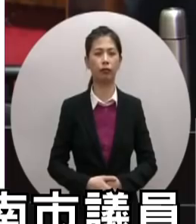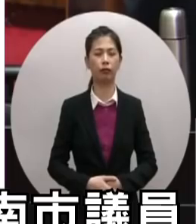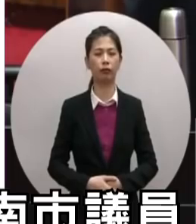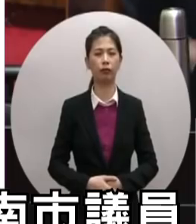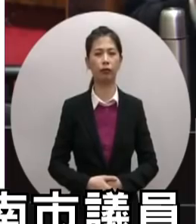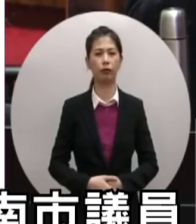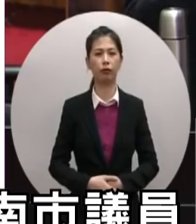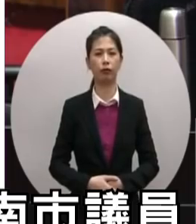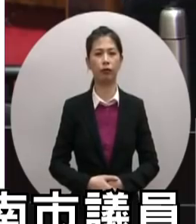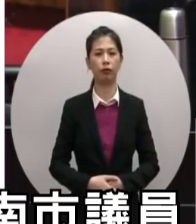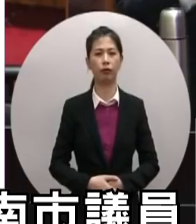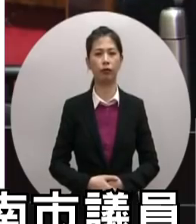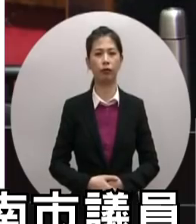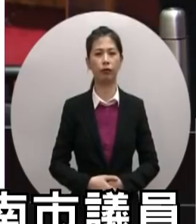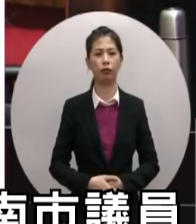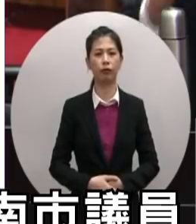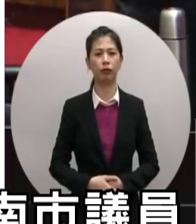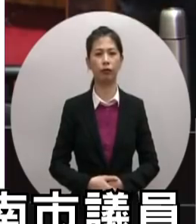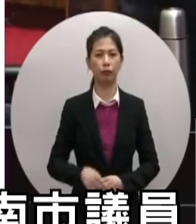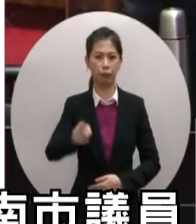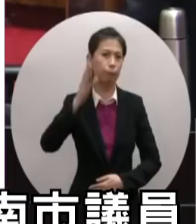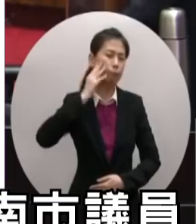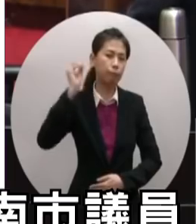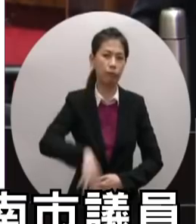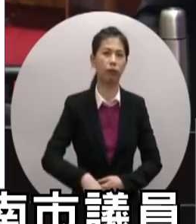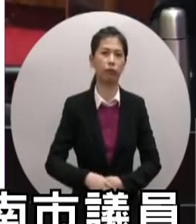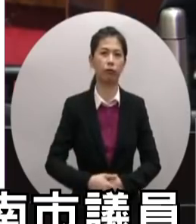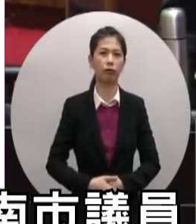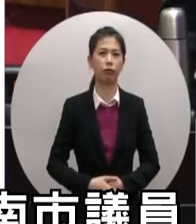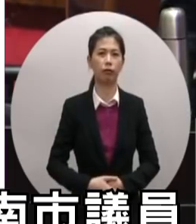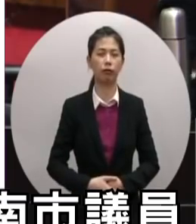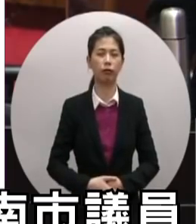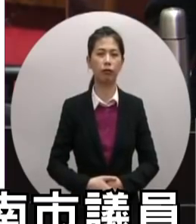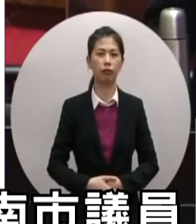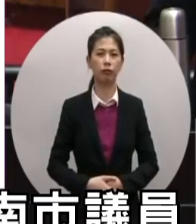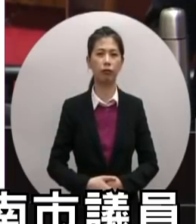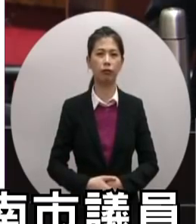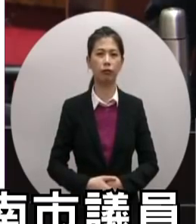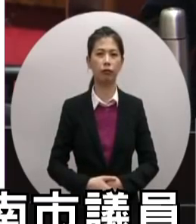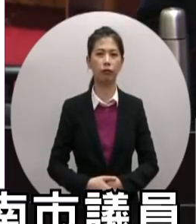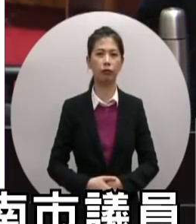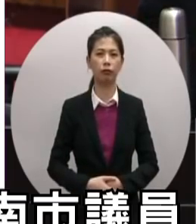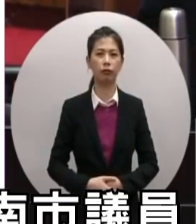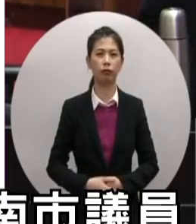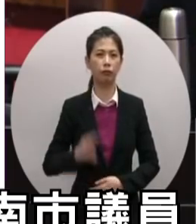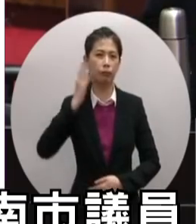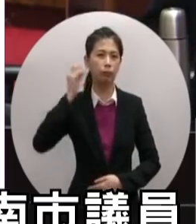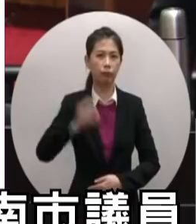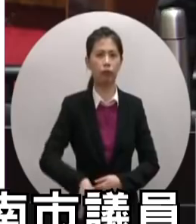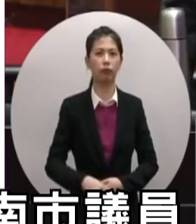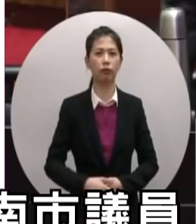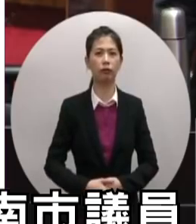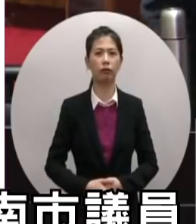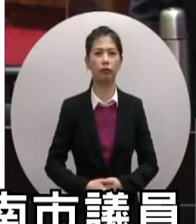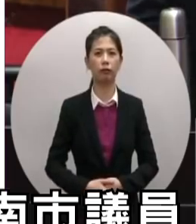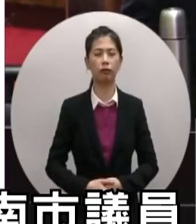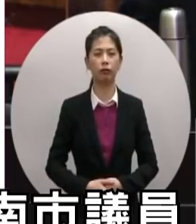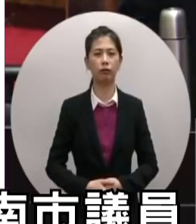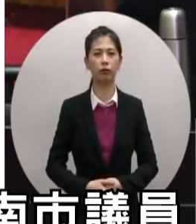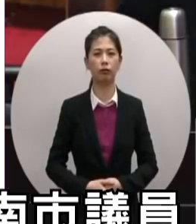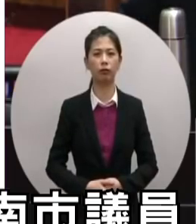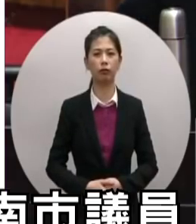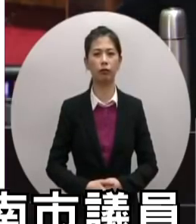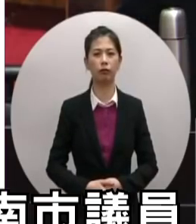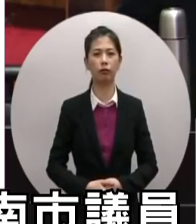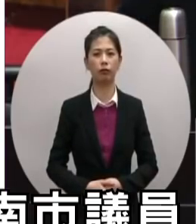会来，哎、嗯欸，这过去拢安尼甲咱讲哦，啊，你即马为着乌克兰的代志呢，大家相信讲美国啊未